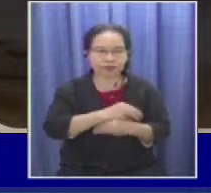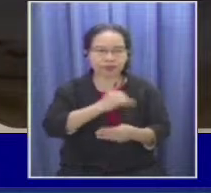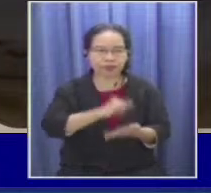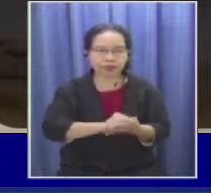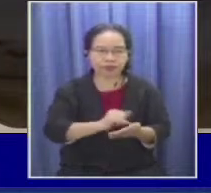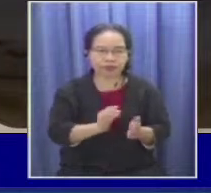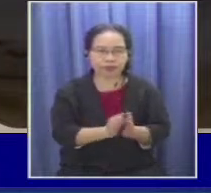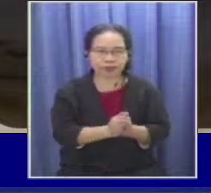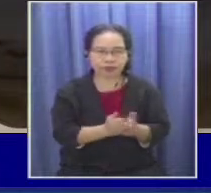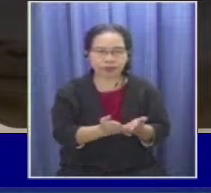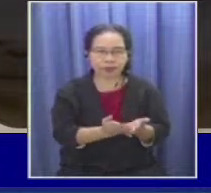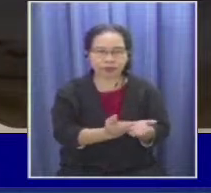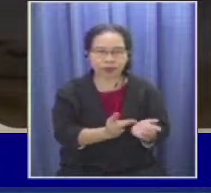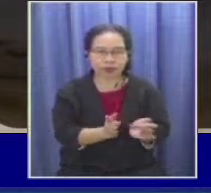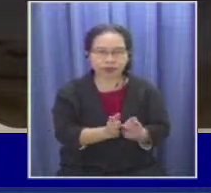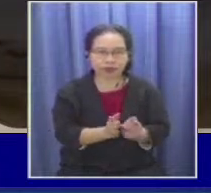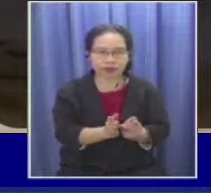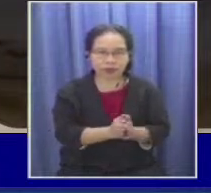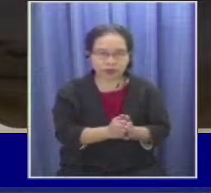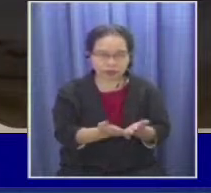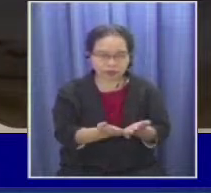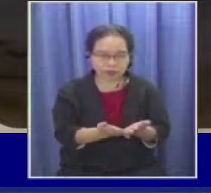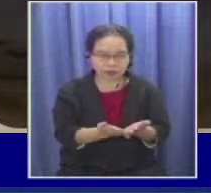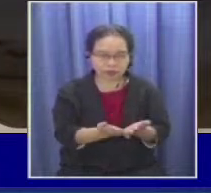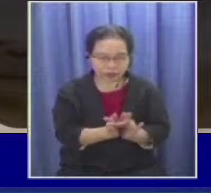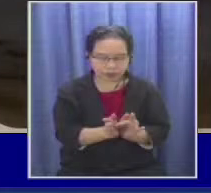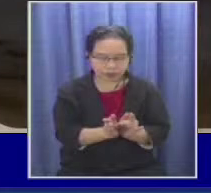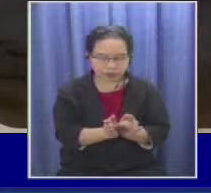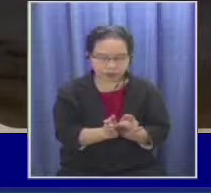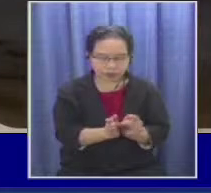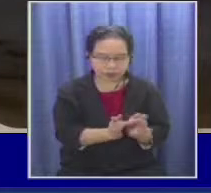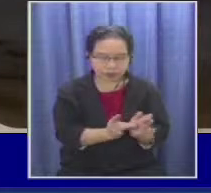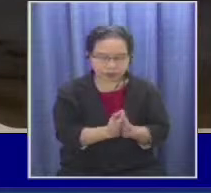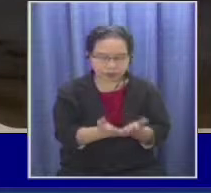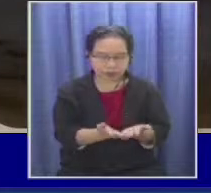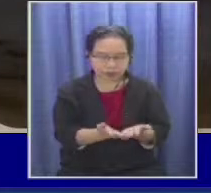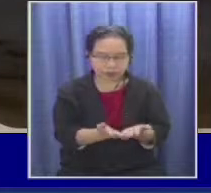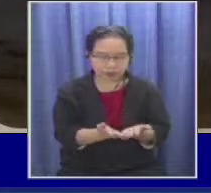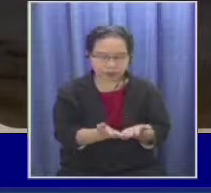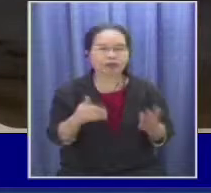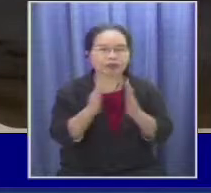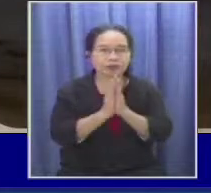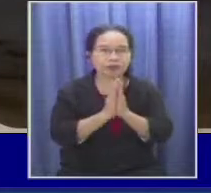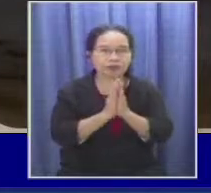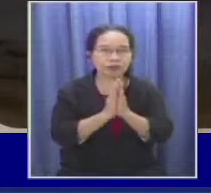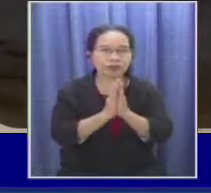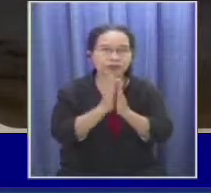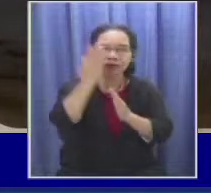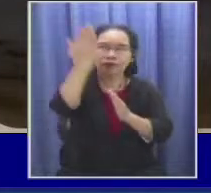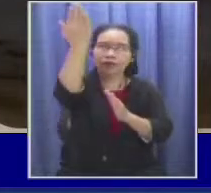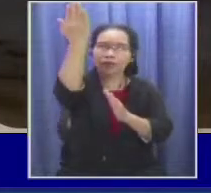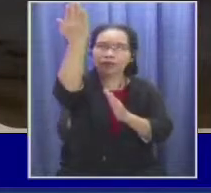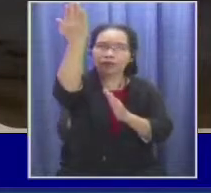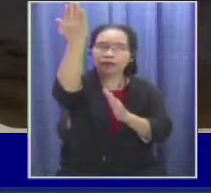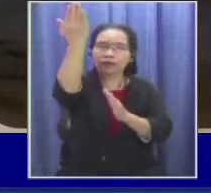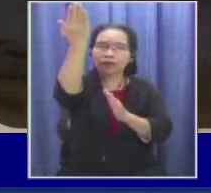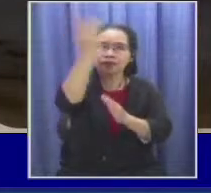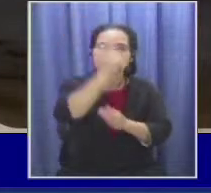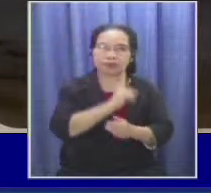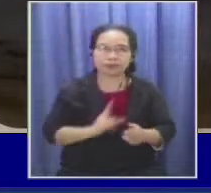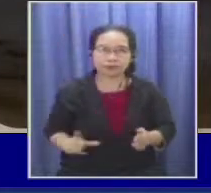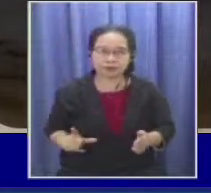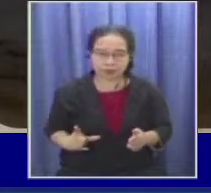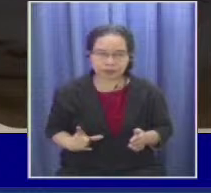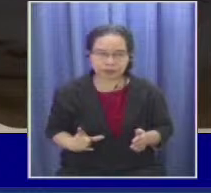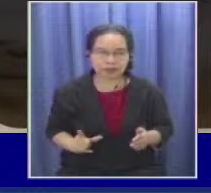de yɛhwɛ no Twerɛ Kronkron mu ɛnyɛ yɛn ne yɛtwerɛ yɛ na mo yɛ ne de wɔ Twerɛ